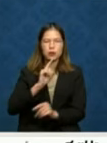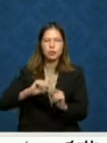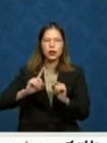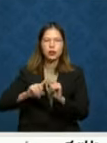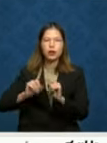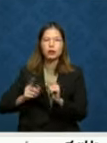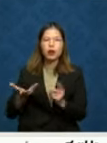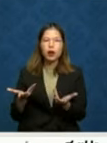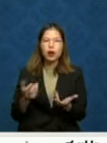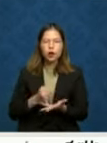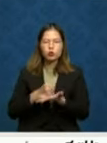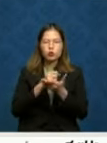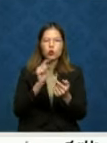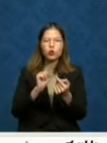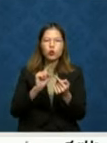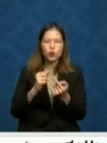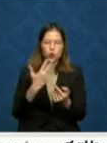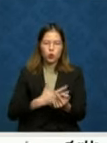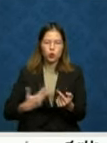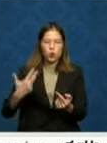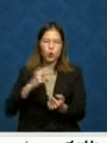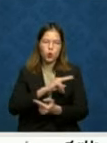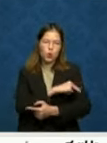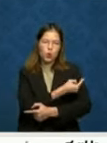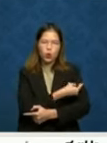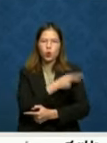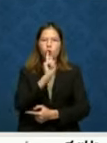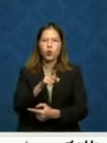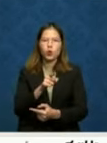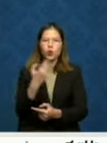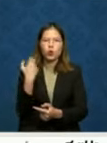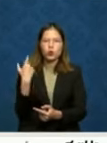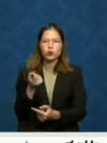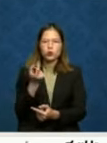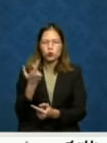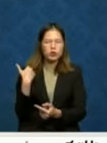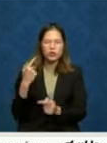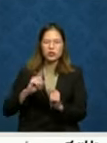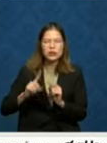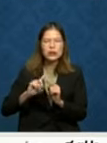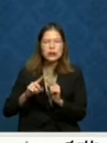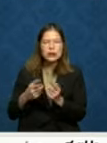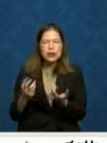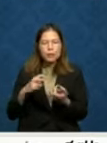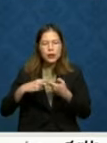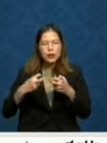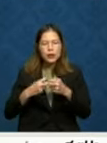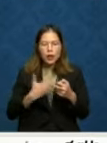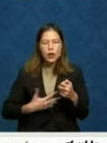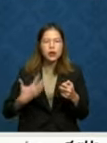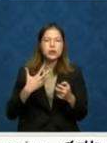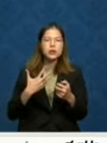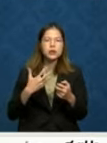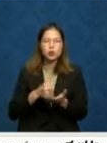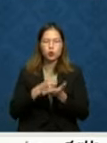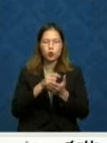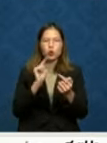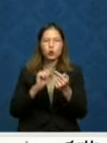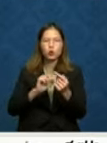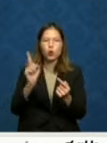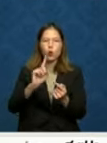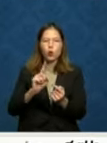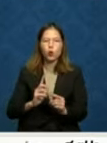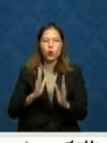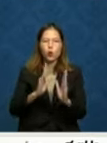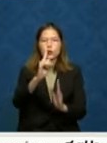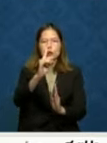เงินช่วยเหลือในการรักษาพยาบาลเงินช่วยเหลือในกรณีทุพพลภาพเงินช่วยเหลือในกรณีถึงแก่ก